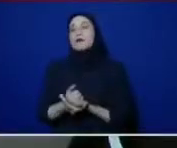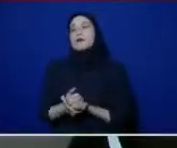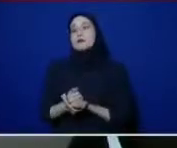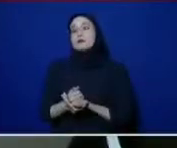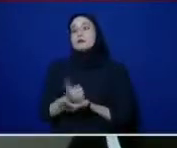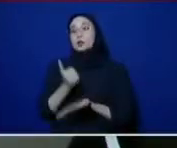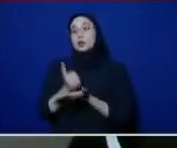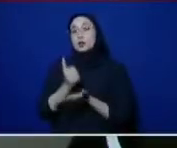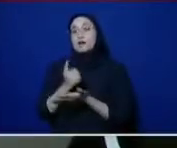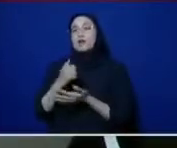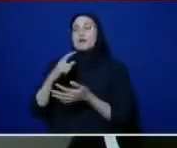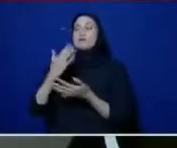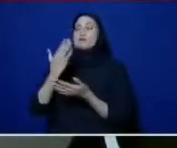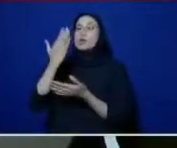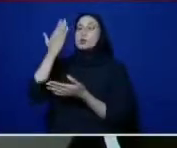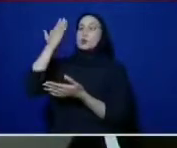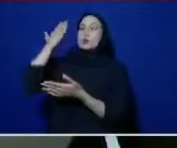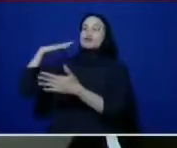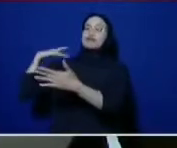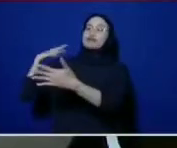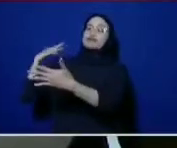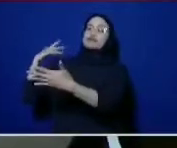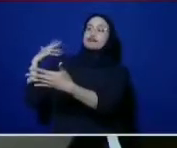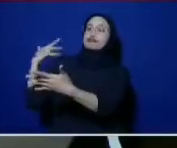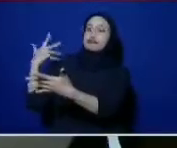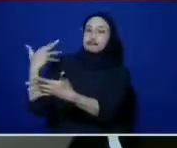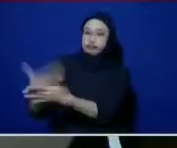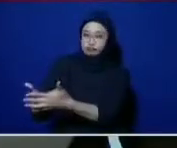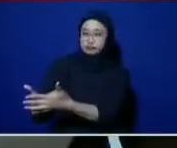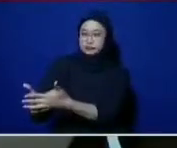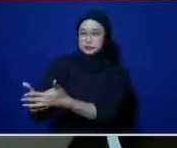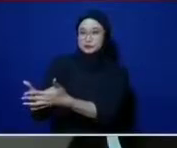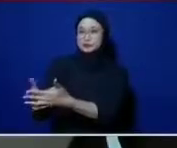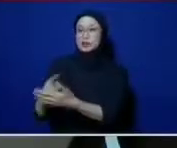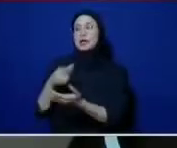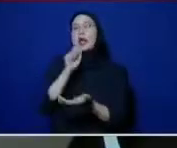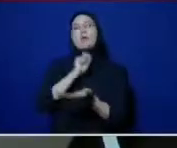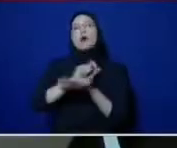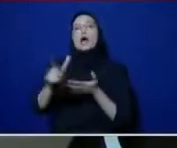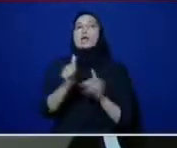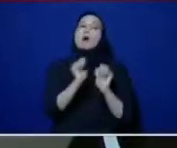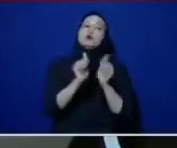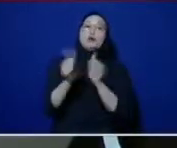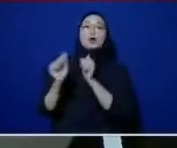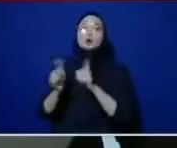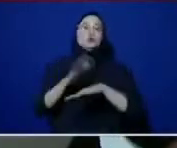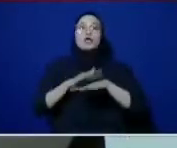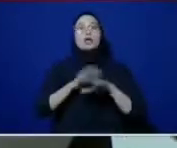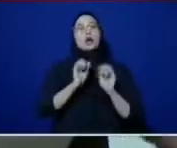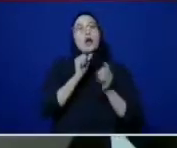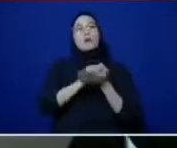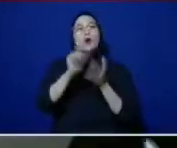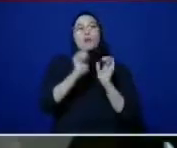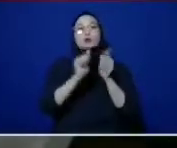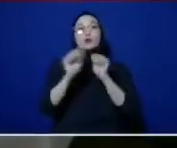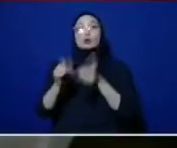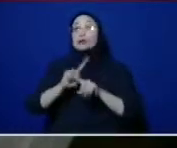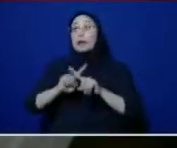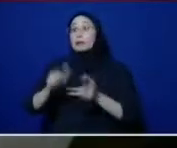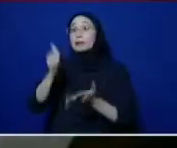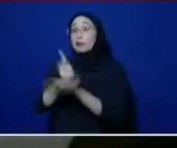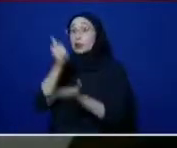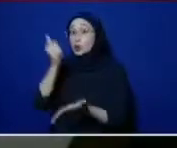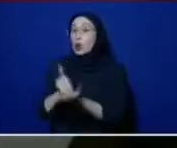biasa, Pak, dari dulu kita sudah lama jadi orang Indonesia. Jadi laporannya bagus-bagus-bagus-bagus, kenyataannya di bawah